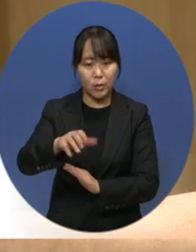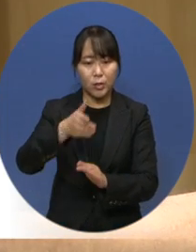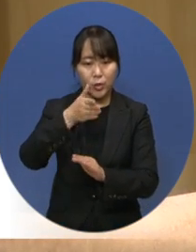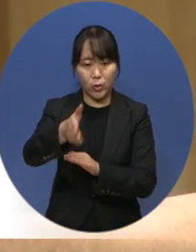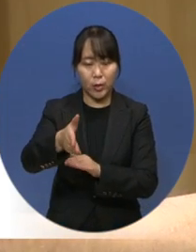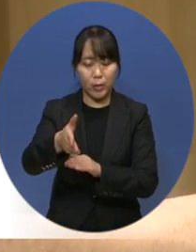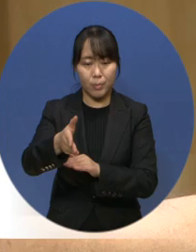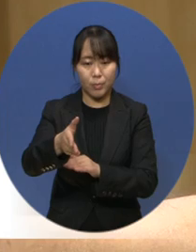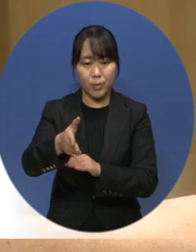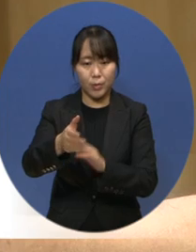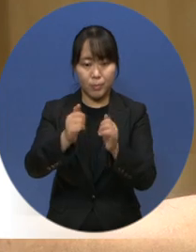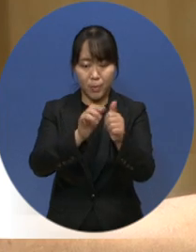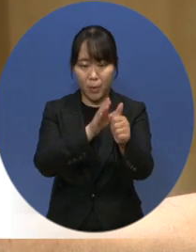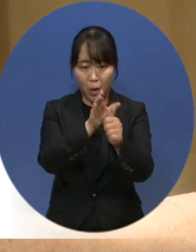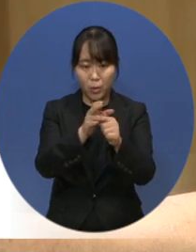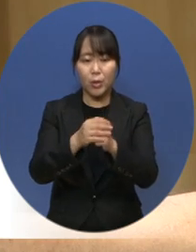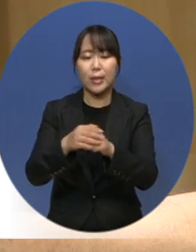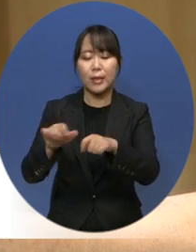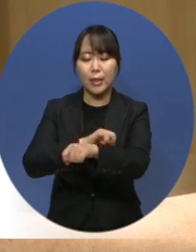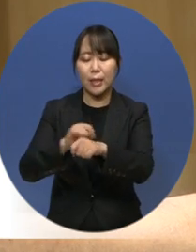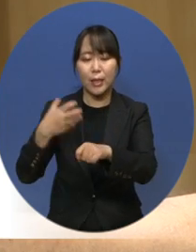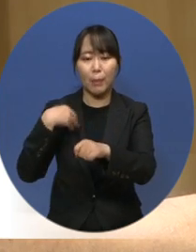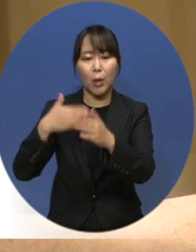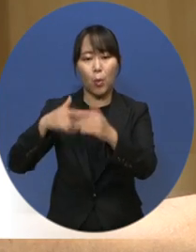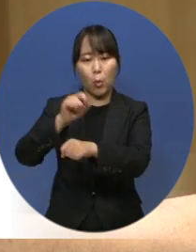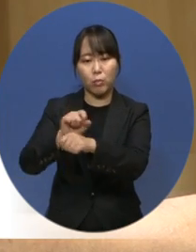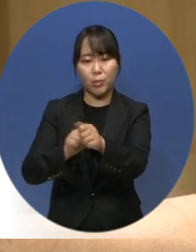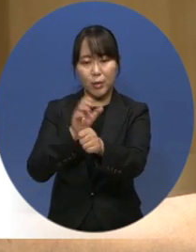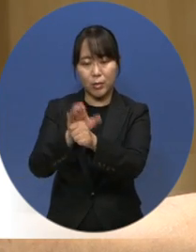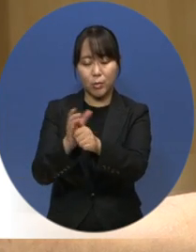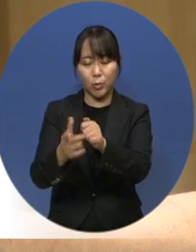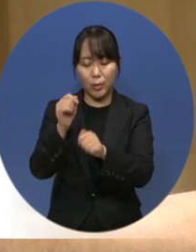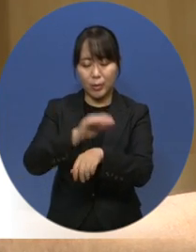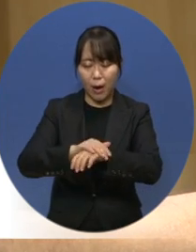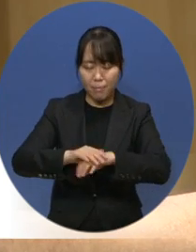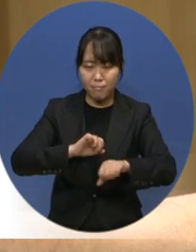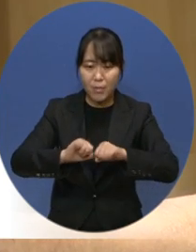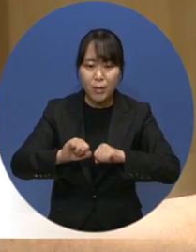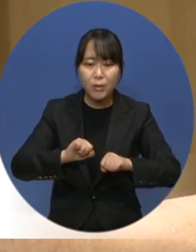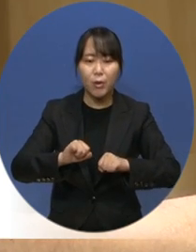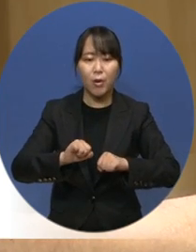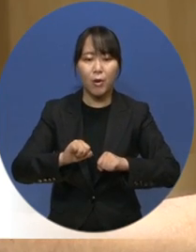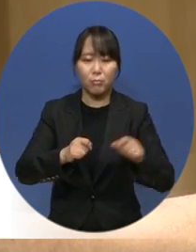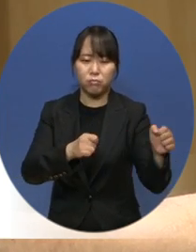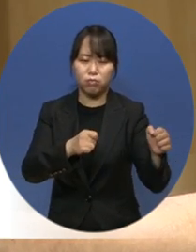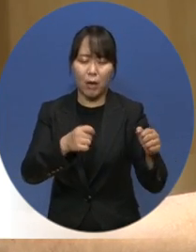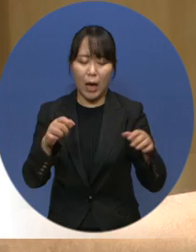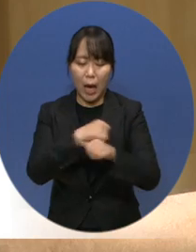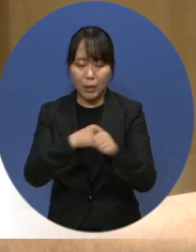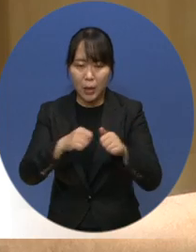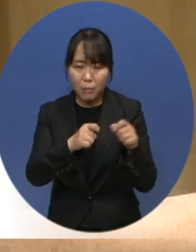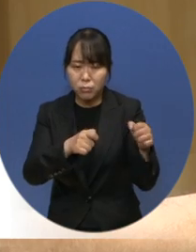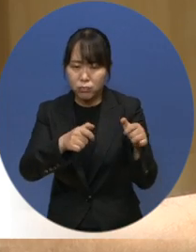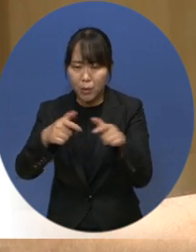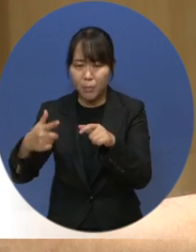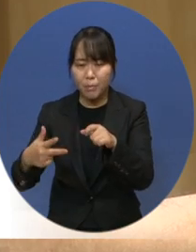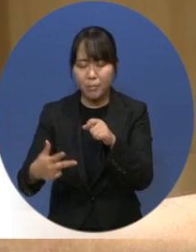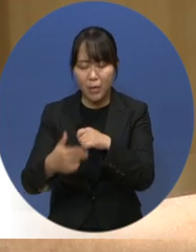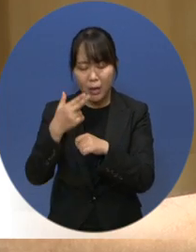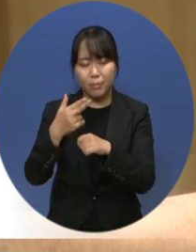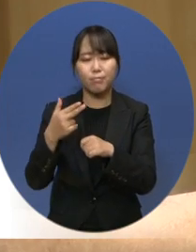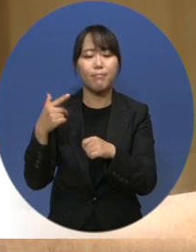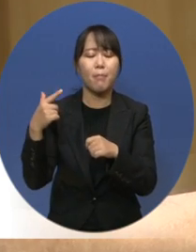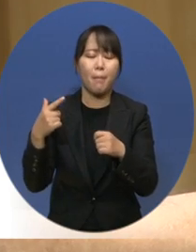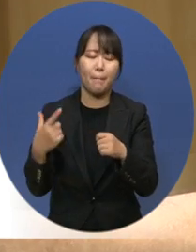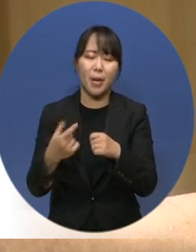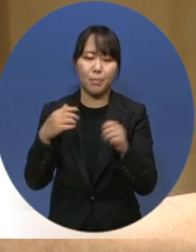배치하고 특히 담당 공무원을 배치해서 초기 대응을 잘해줌으로써 그 학대가 빨리 종식될 수 있도록 하는 것이